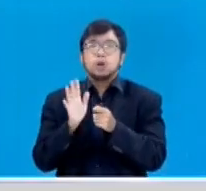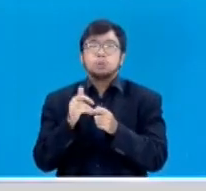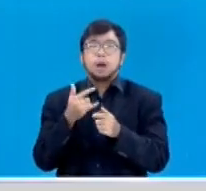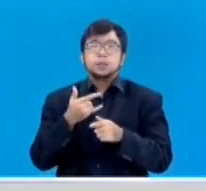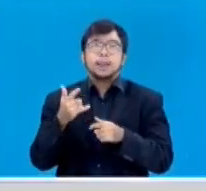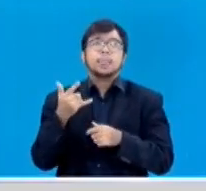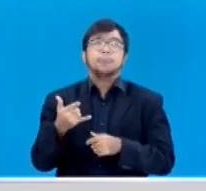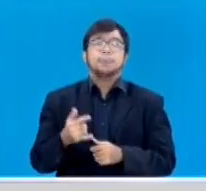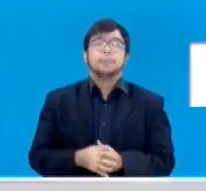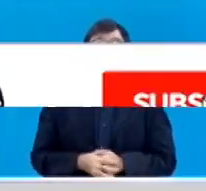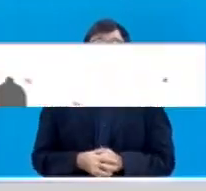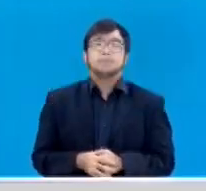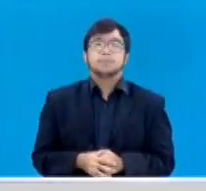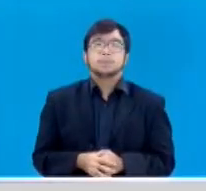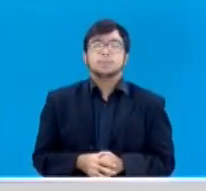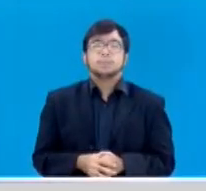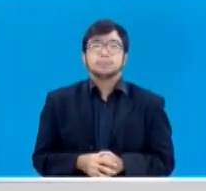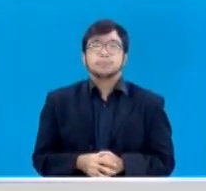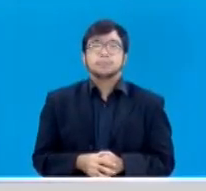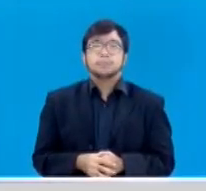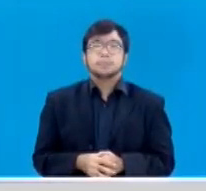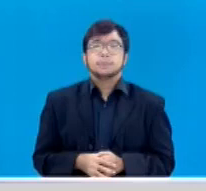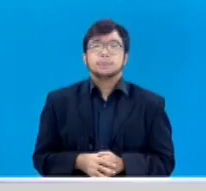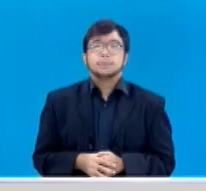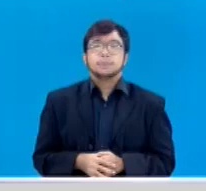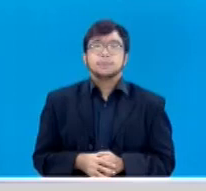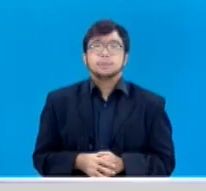yang sudah terkendali untuk tetap konsisten.